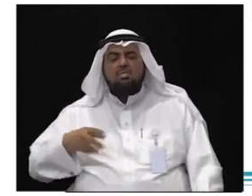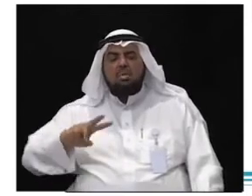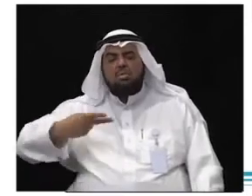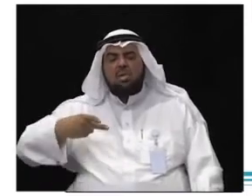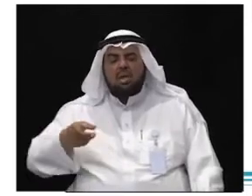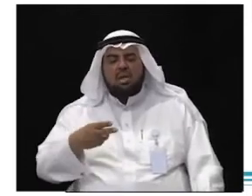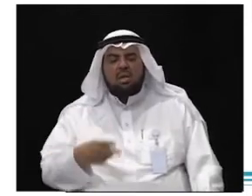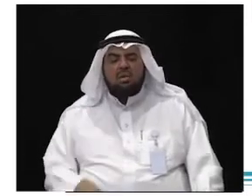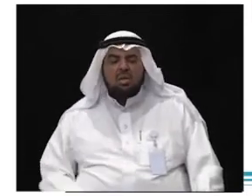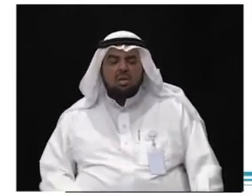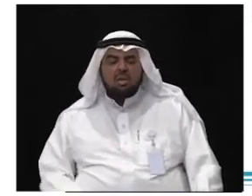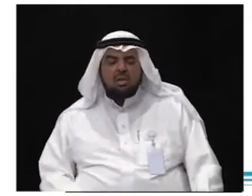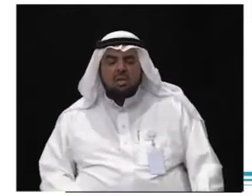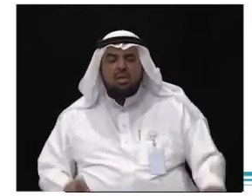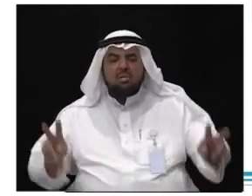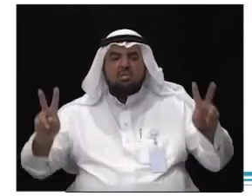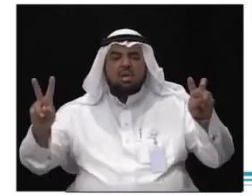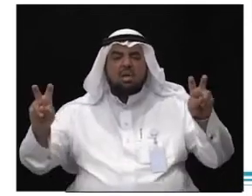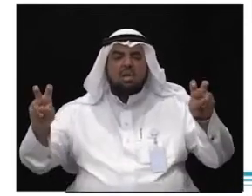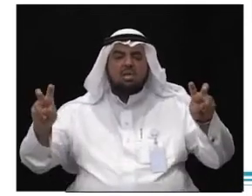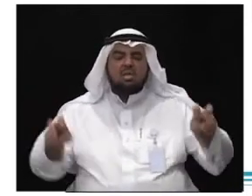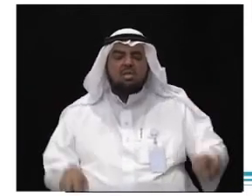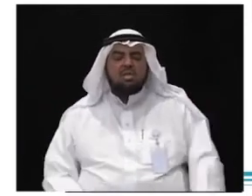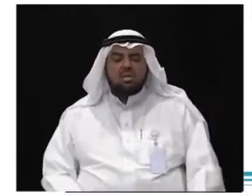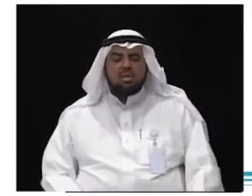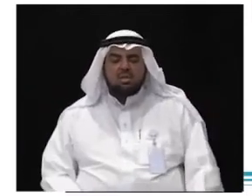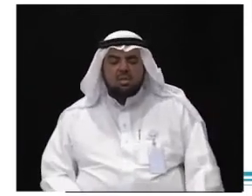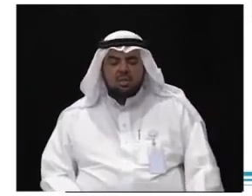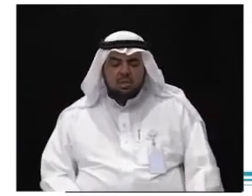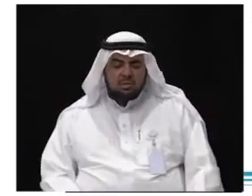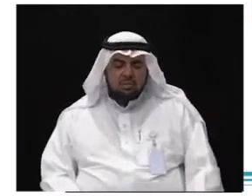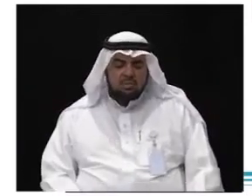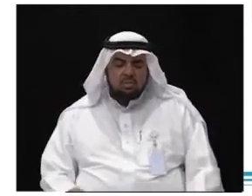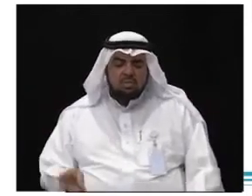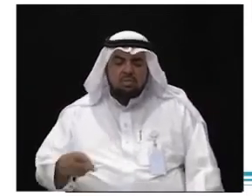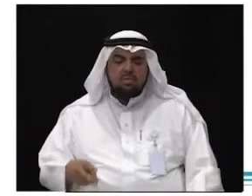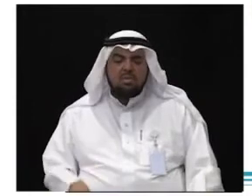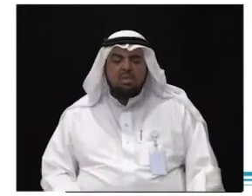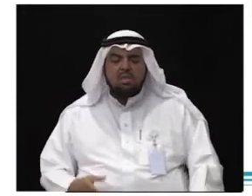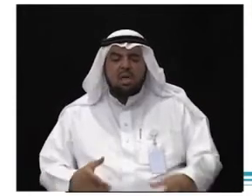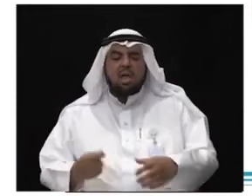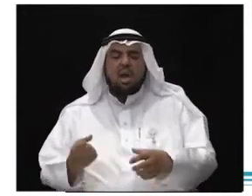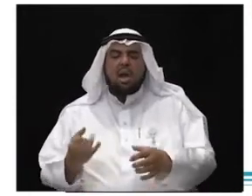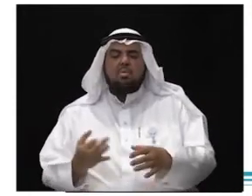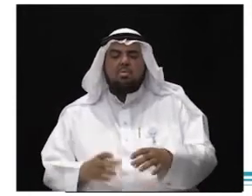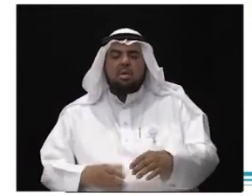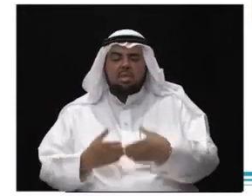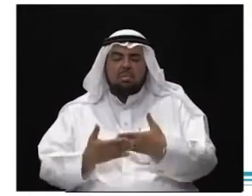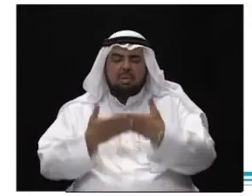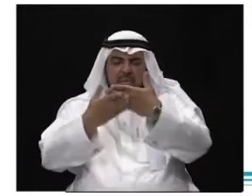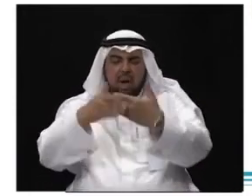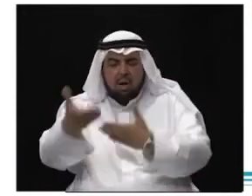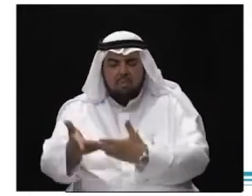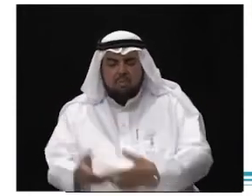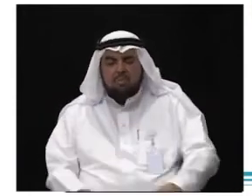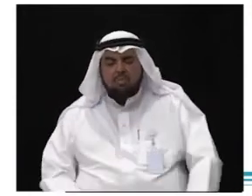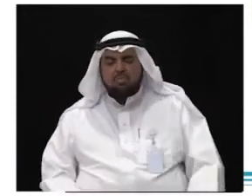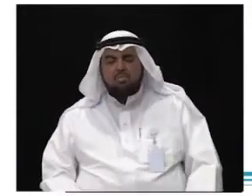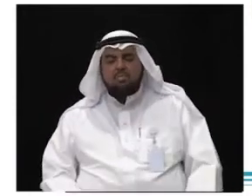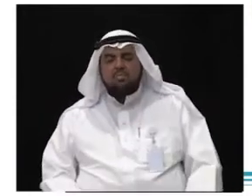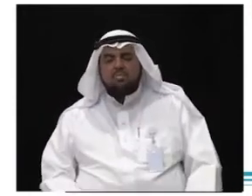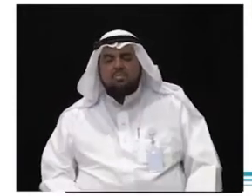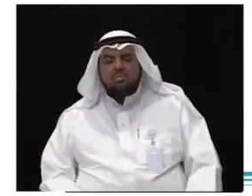له القيمة، ثم أضع علامة المساواة، وهذا يعني أني سوف أسند ما يأتي بعد علامة